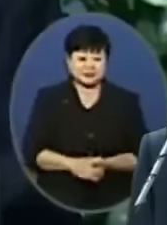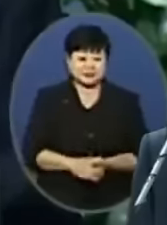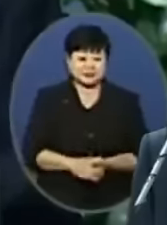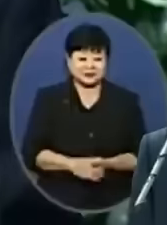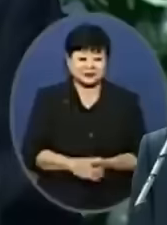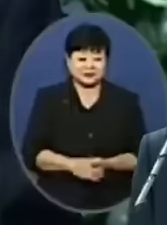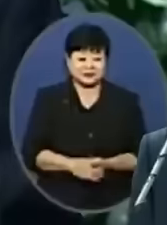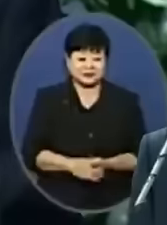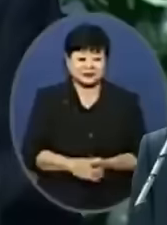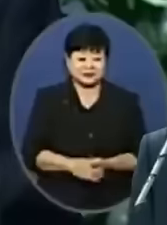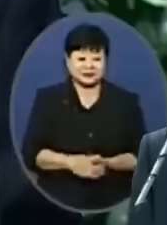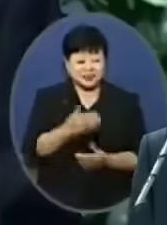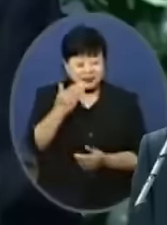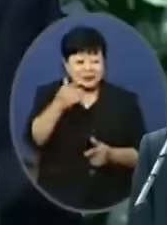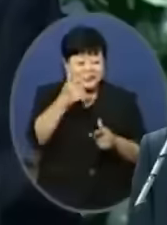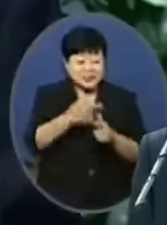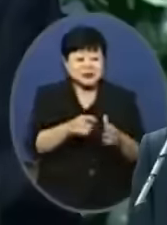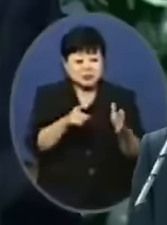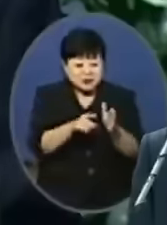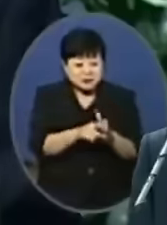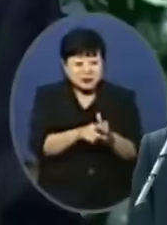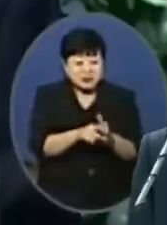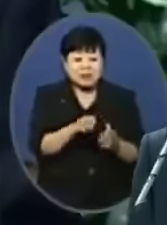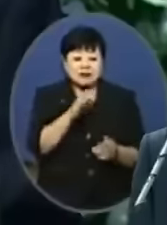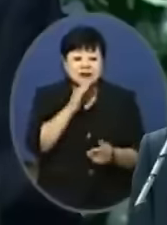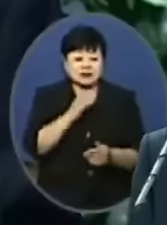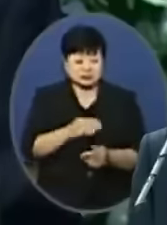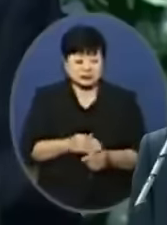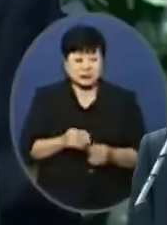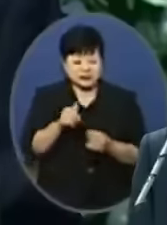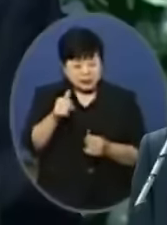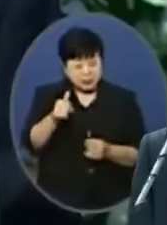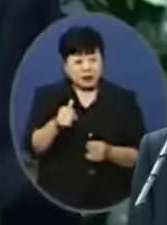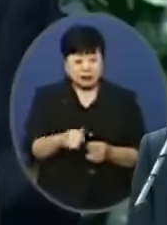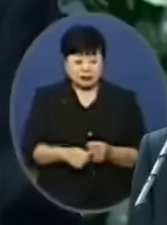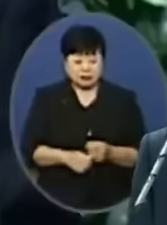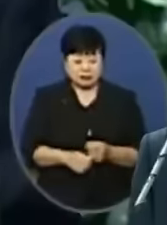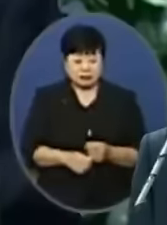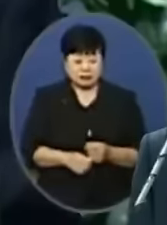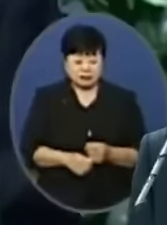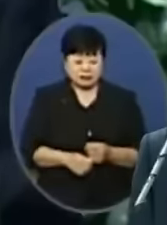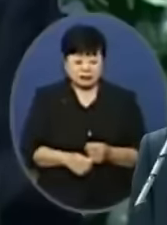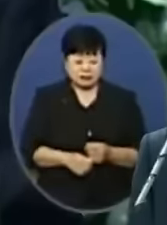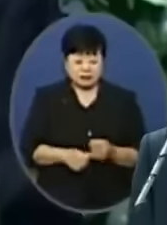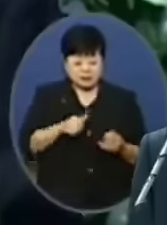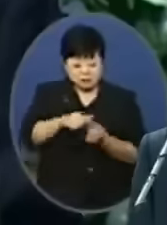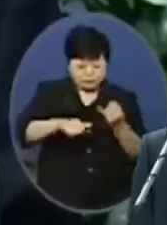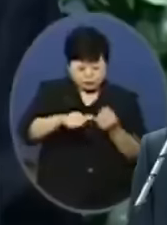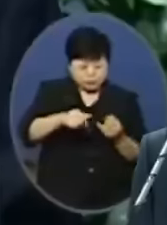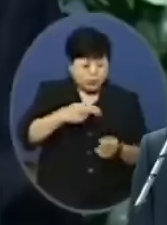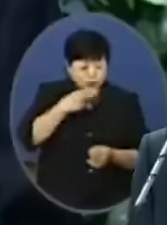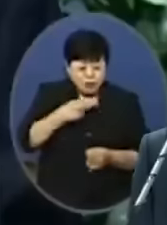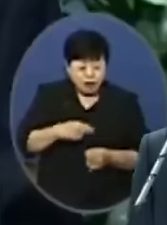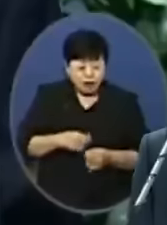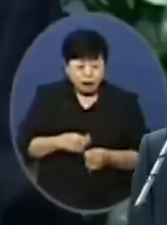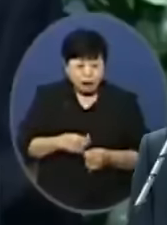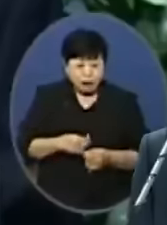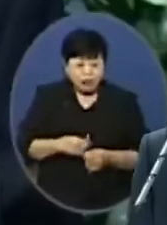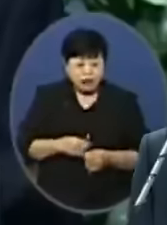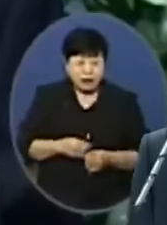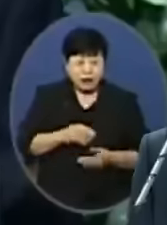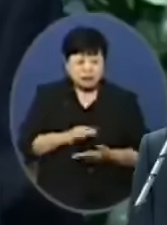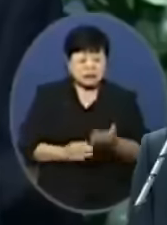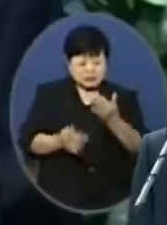그래서 내가 말하기를 당신도 예수 믿지요? 믿습니다. 당신은 남편하고 아예 활활 불타도록